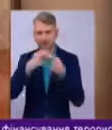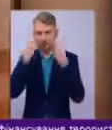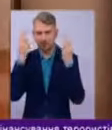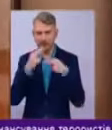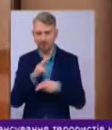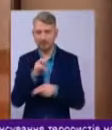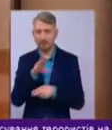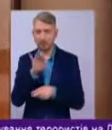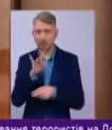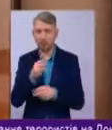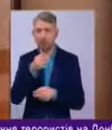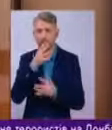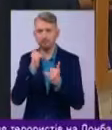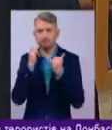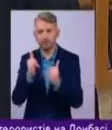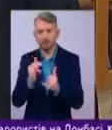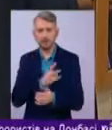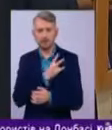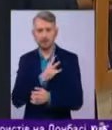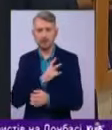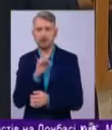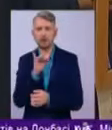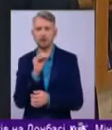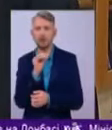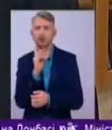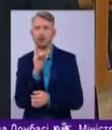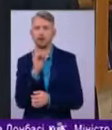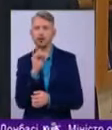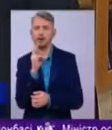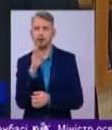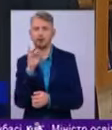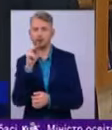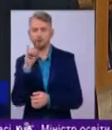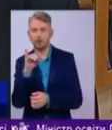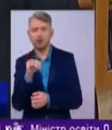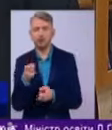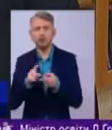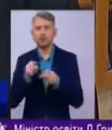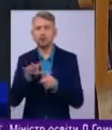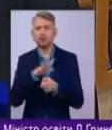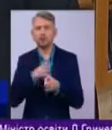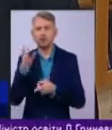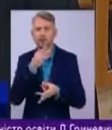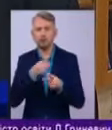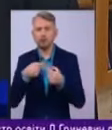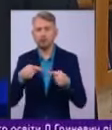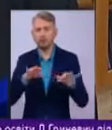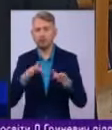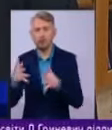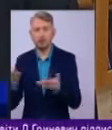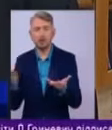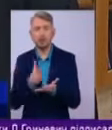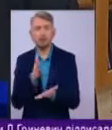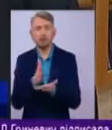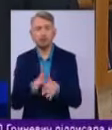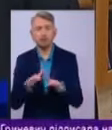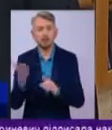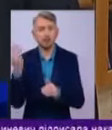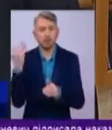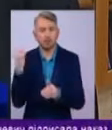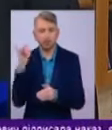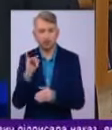на догоду князям Рюриковичам. В зв'язку з цим було фальсифіковано деякі події, які мали місце в